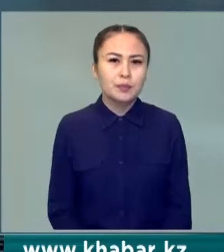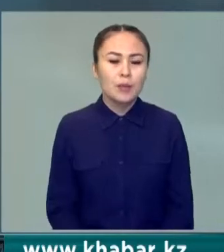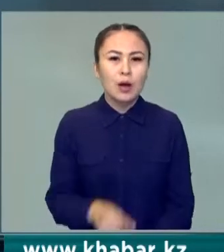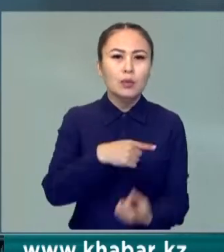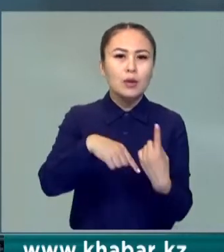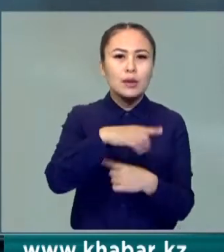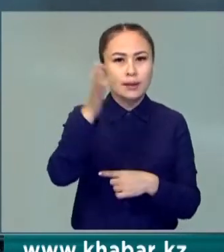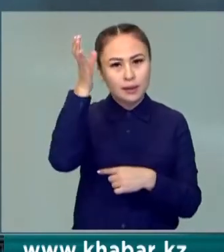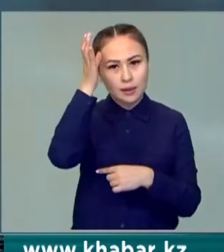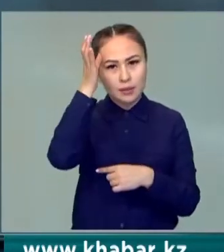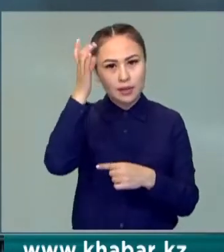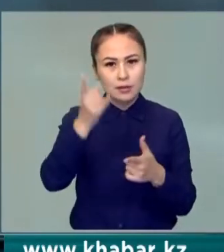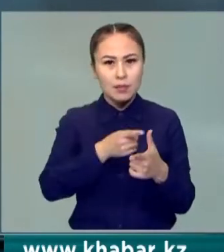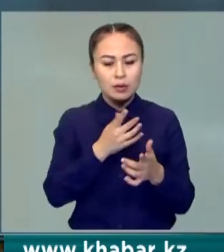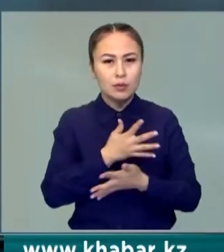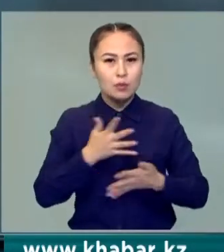кәсіпкерлікті дөңгелетіп,